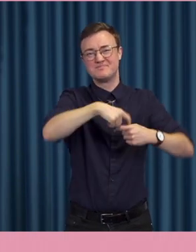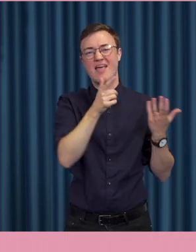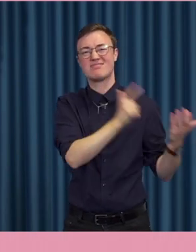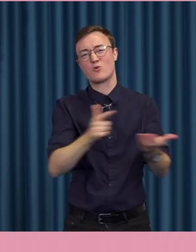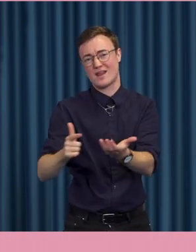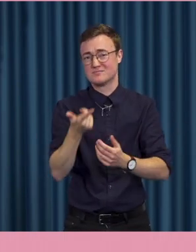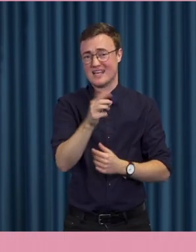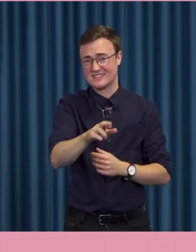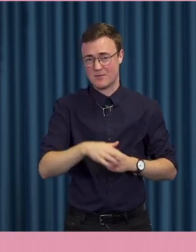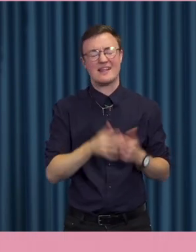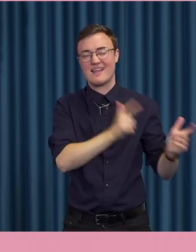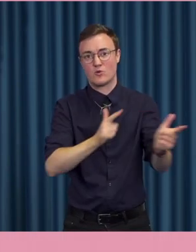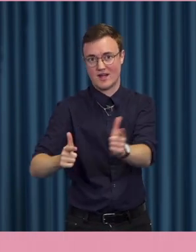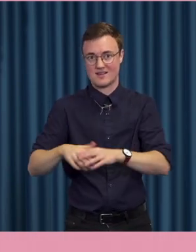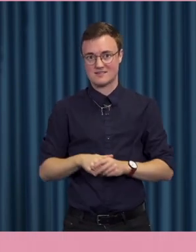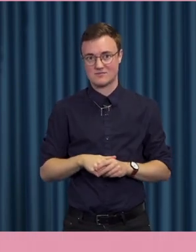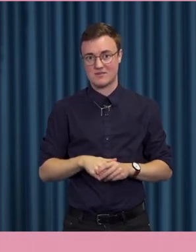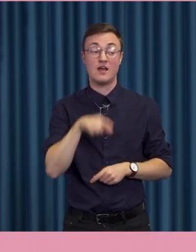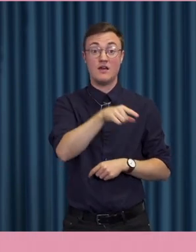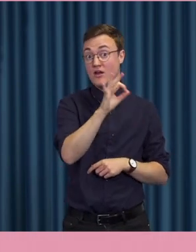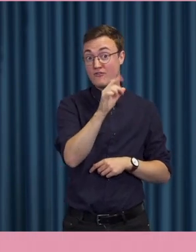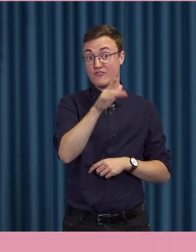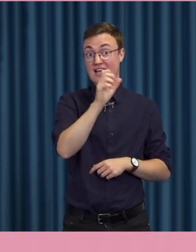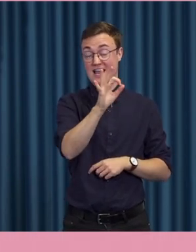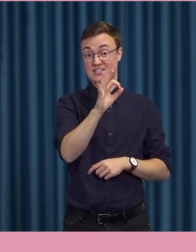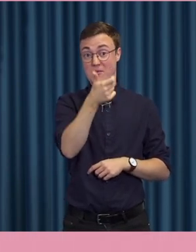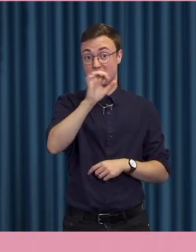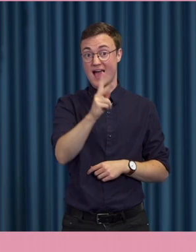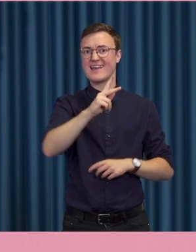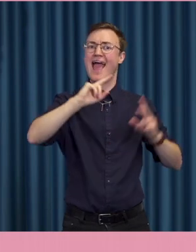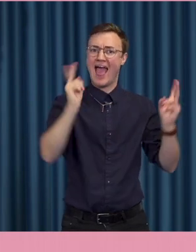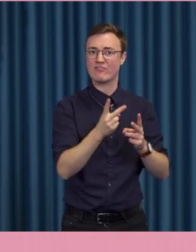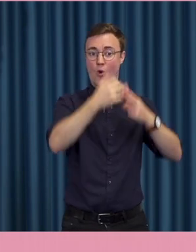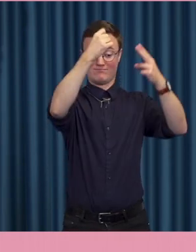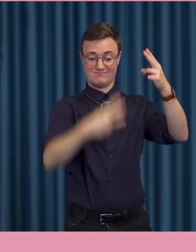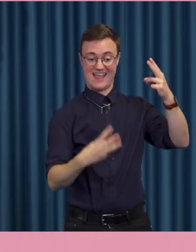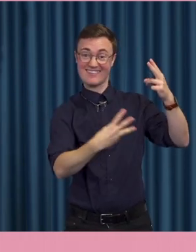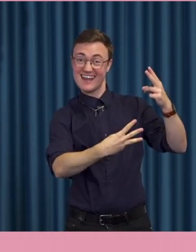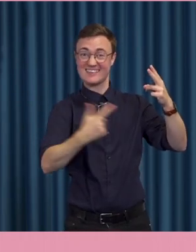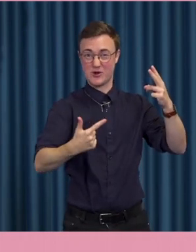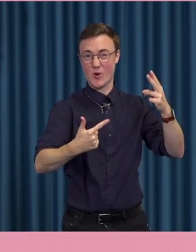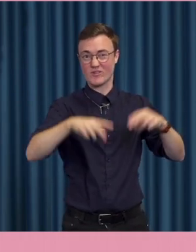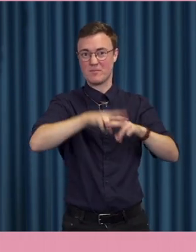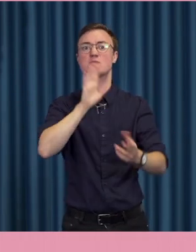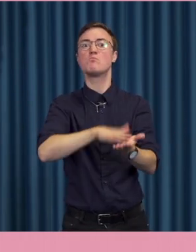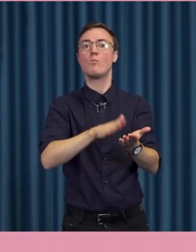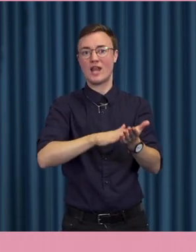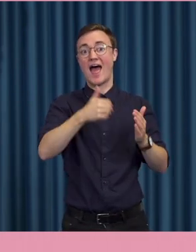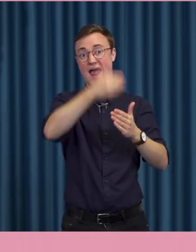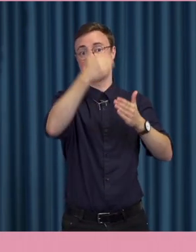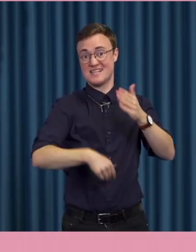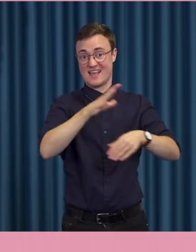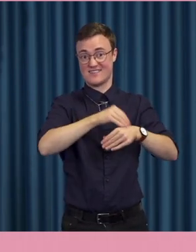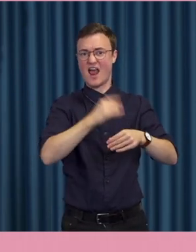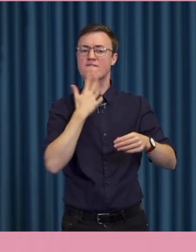Vilket i och för sig inte hindrar Flashback från att vara Sveriges 37 populäraste webbsida, vilket är en plats